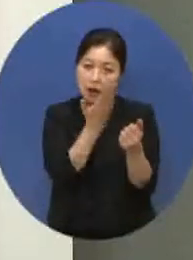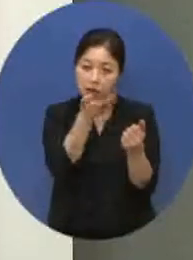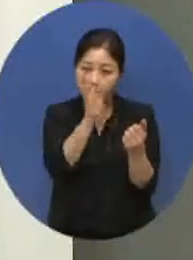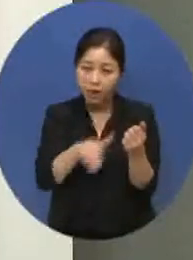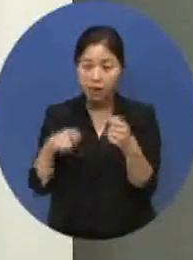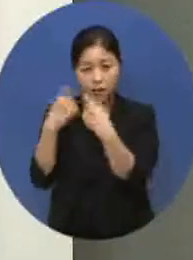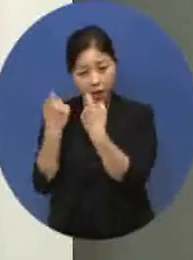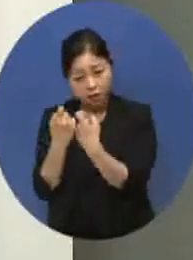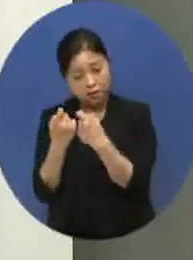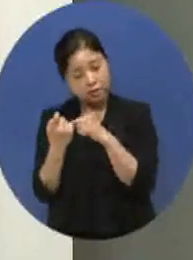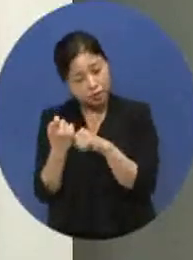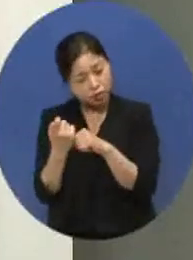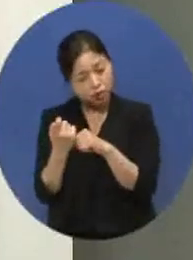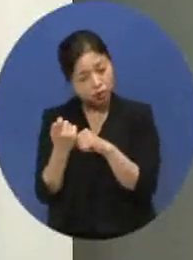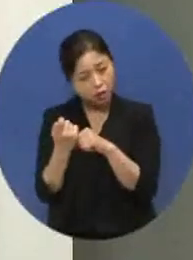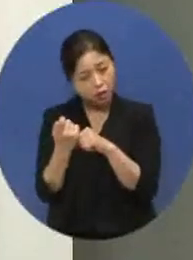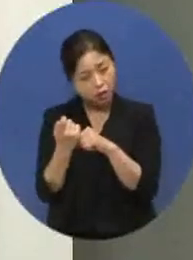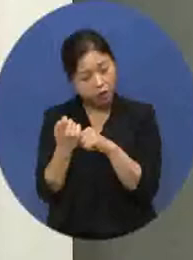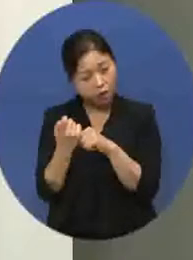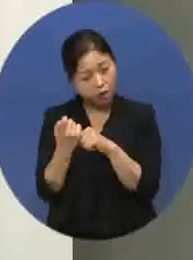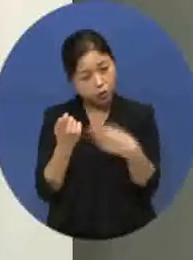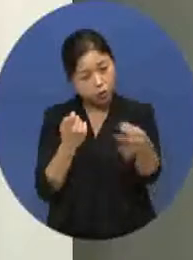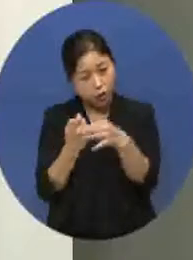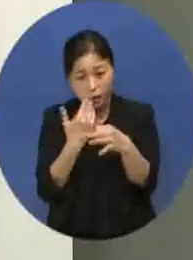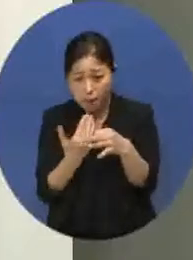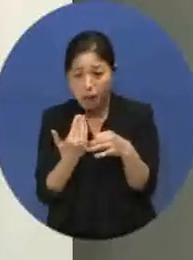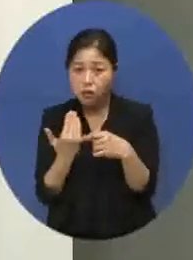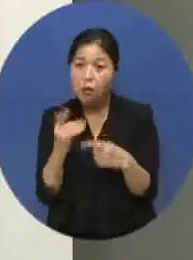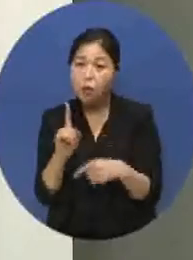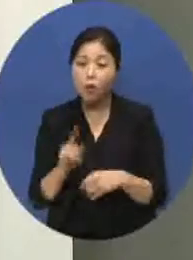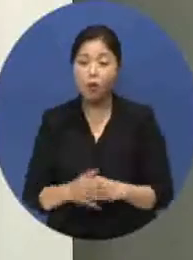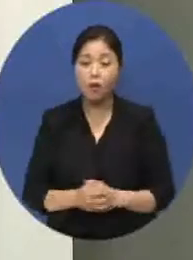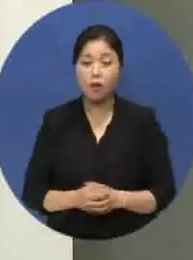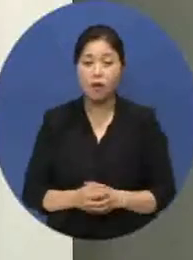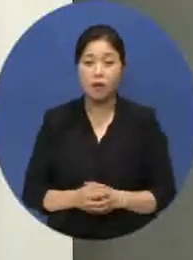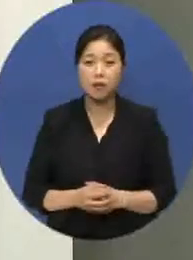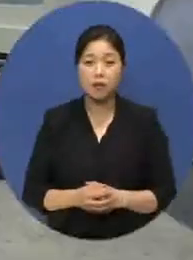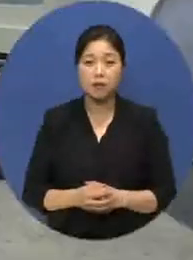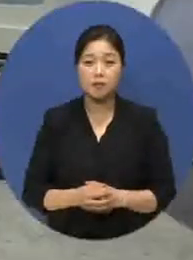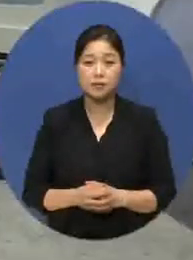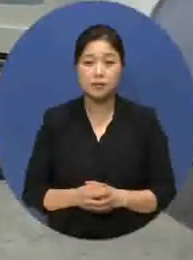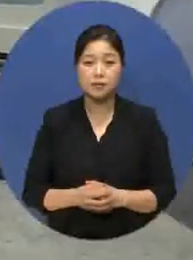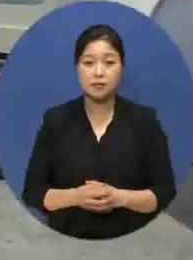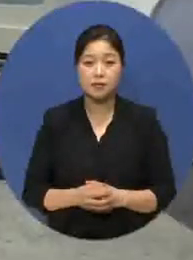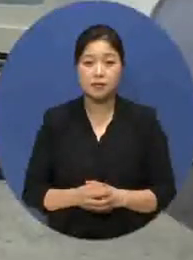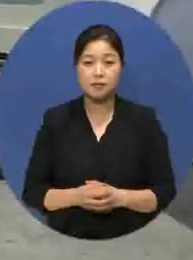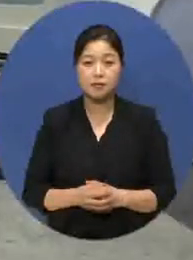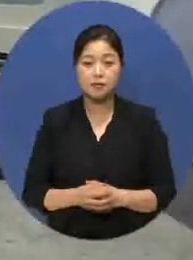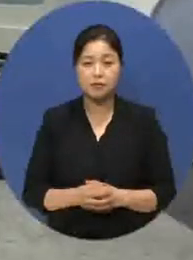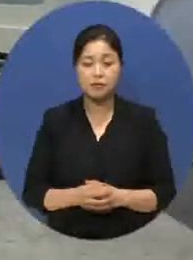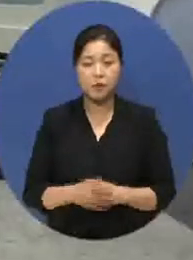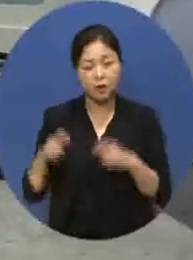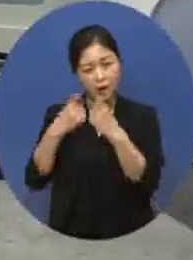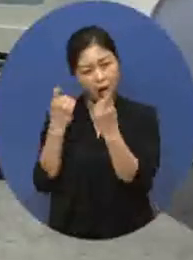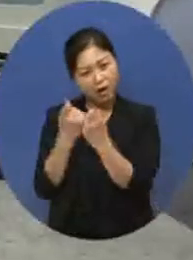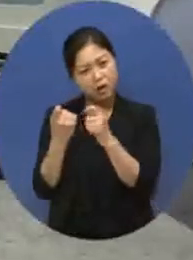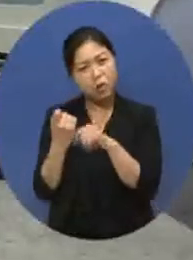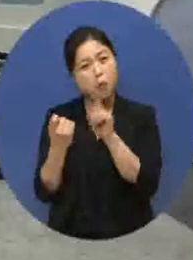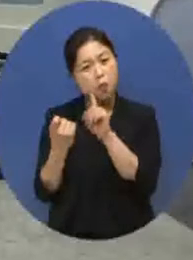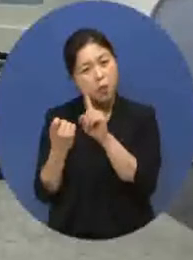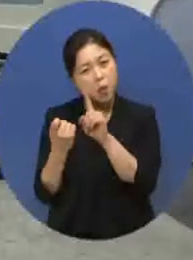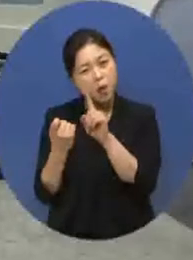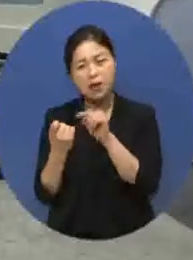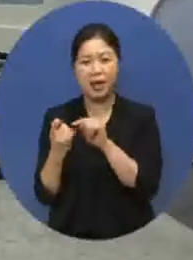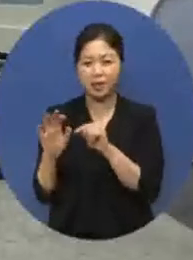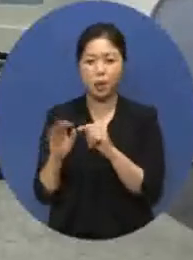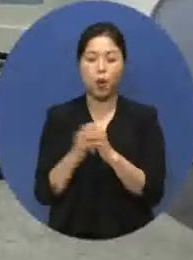개인이 주로 지원을 받을 수가 있는가요? 어떤 개인이라기보다 이제 사업